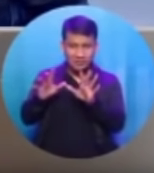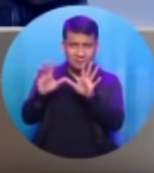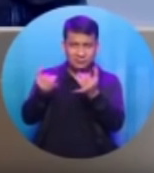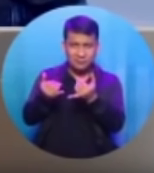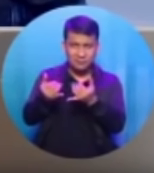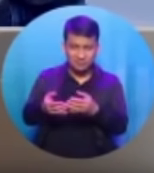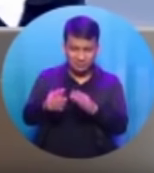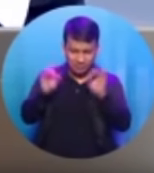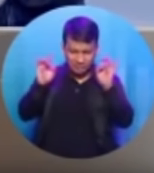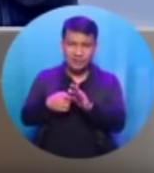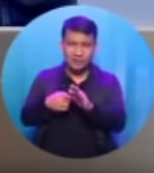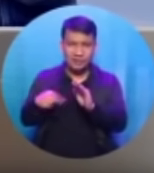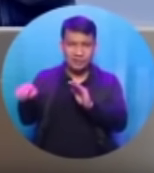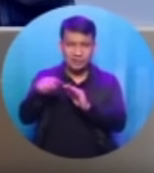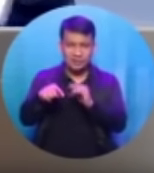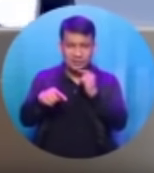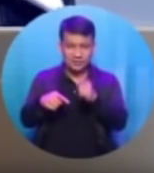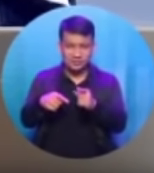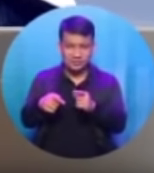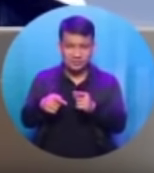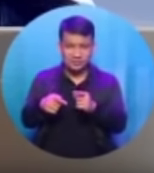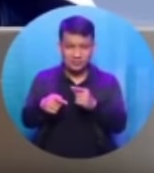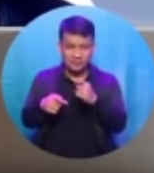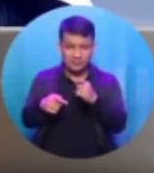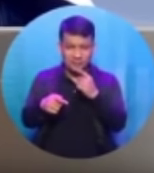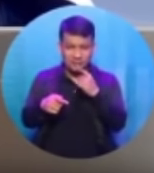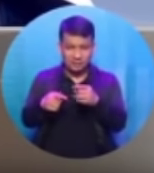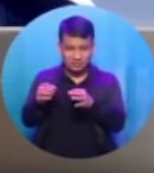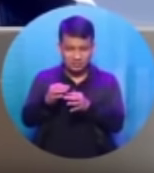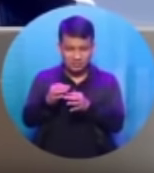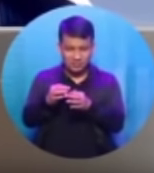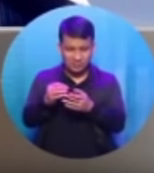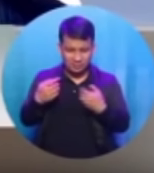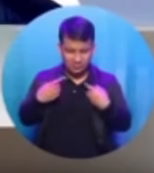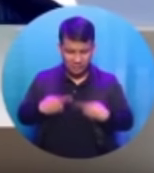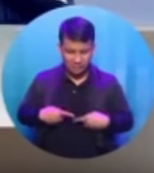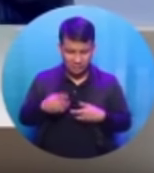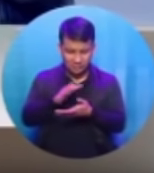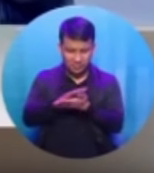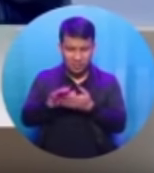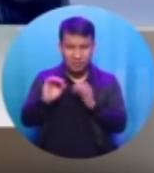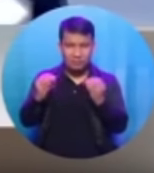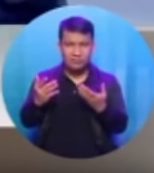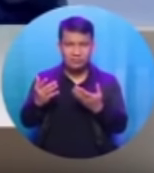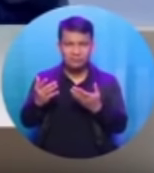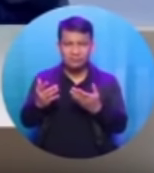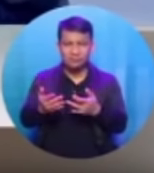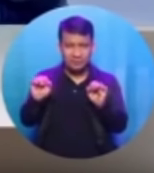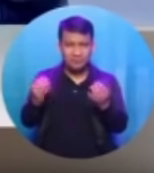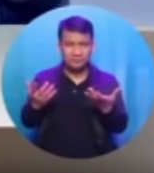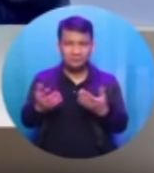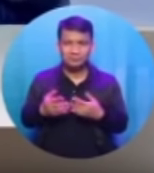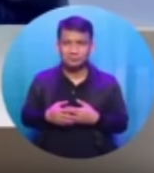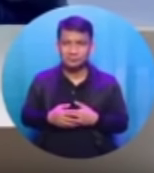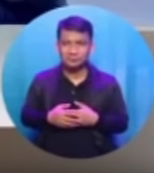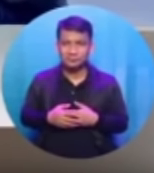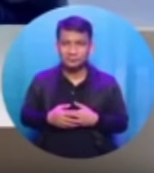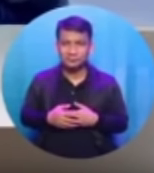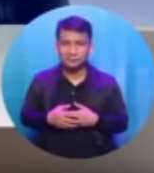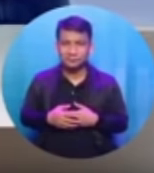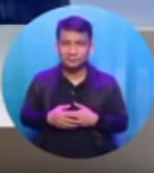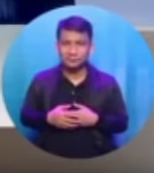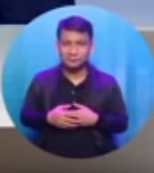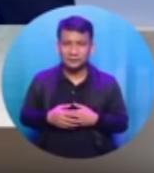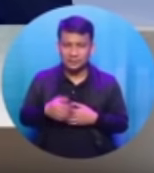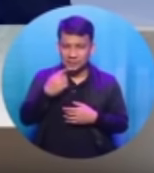highly flammable po yung mga naka-stack na mga sakusako ng retaso ng damit na ginigiling nila. At wala pong fire exit, Mayor. Rafi,